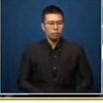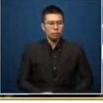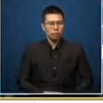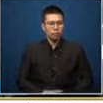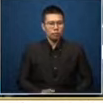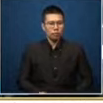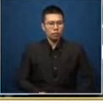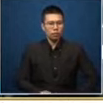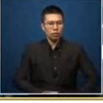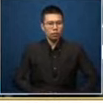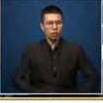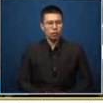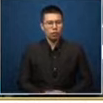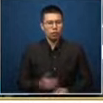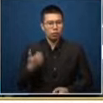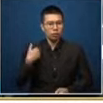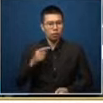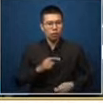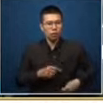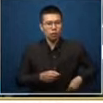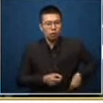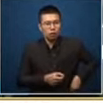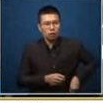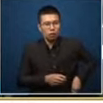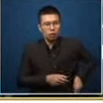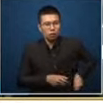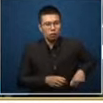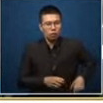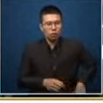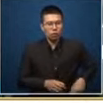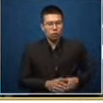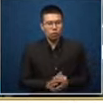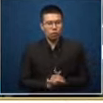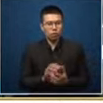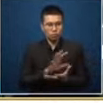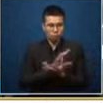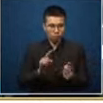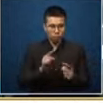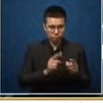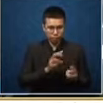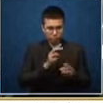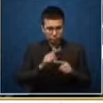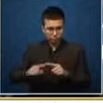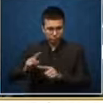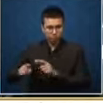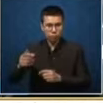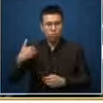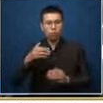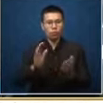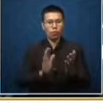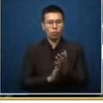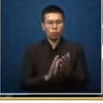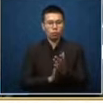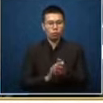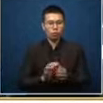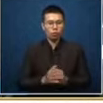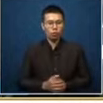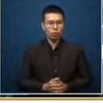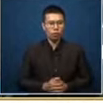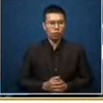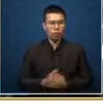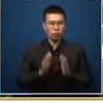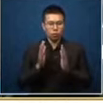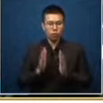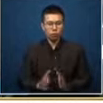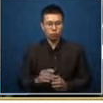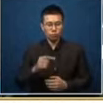ความชื่นชมในมรดกวัฒนธรรมของเรานะครับต่างๆเนี่ยเป็นความชื่นชมของคนทั้งประเทศเลย